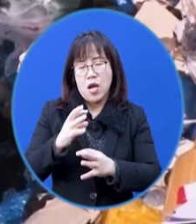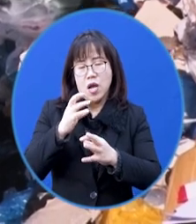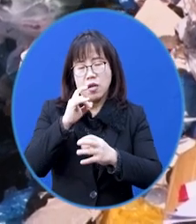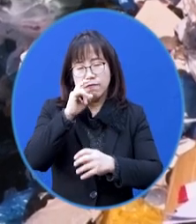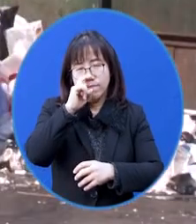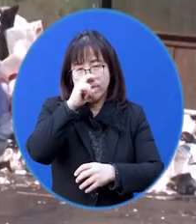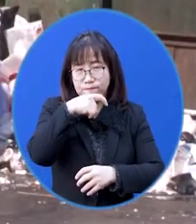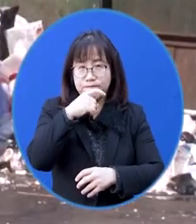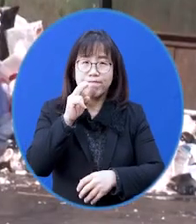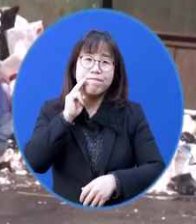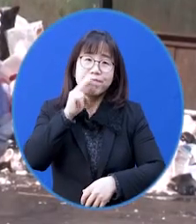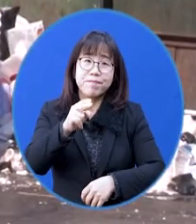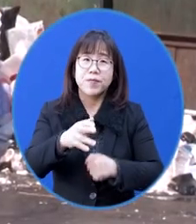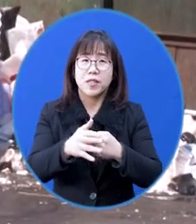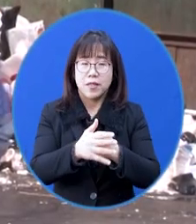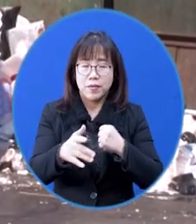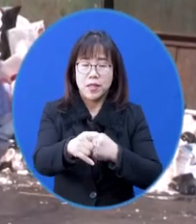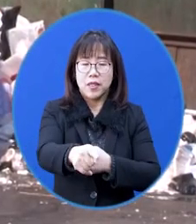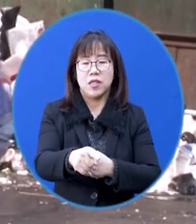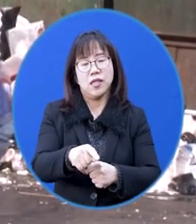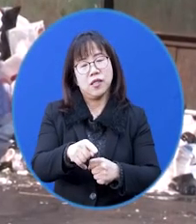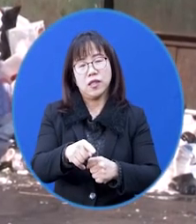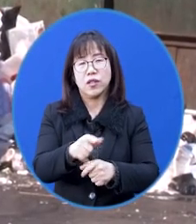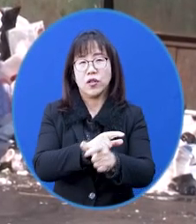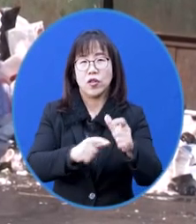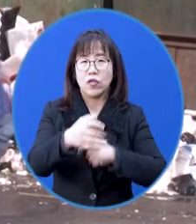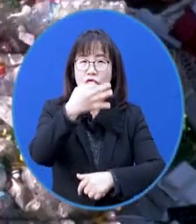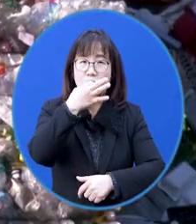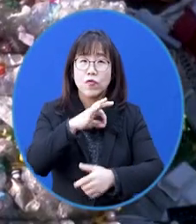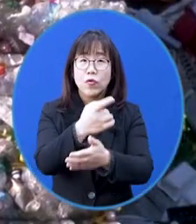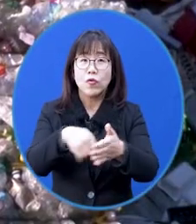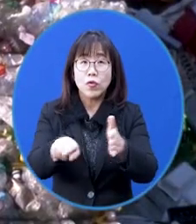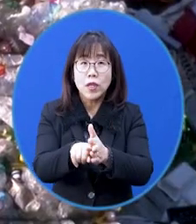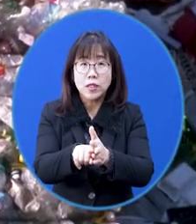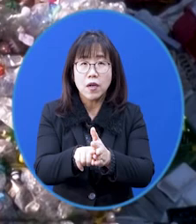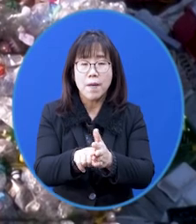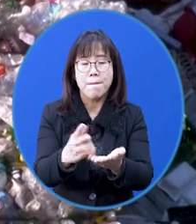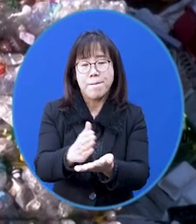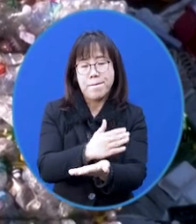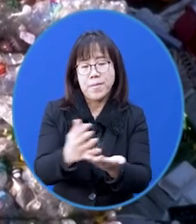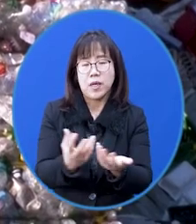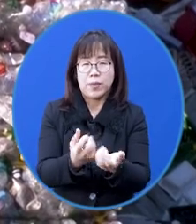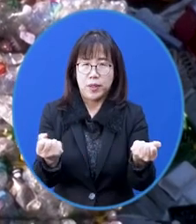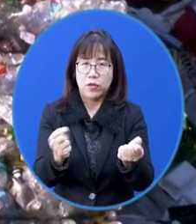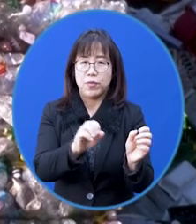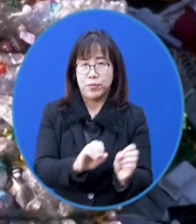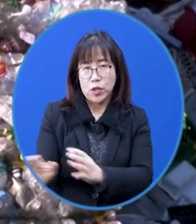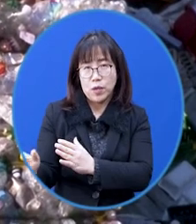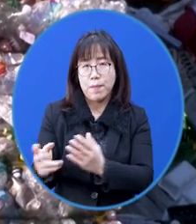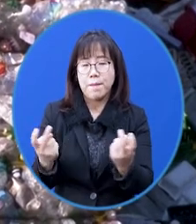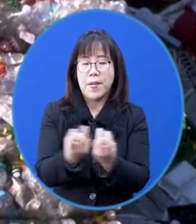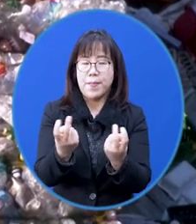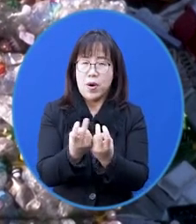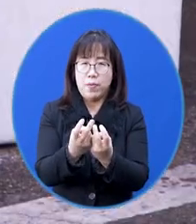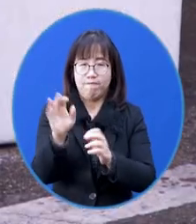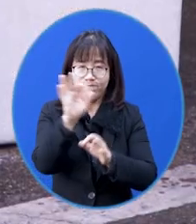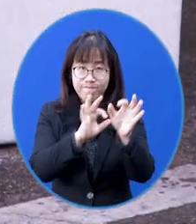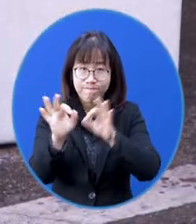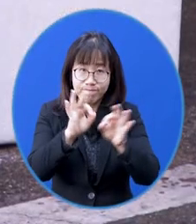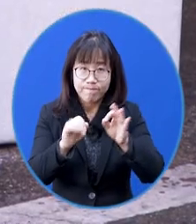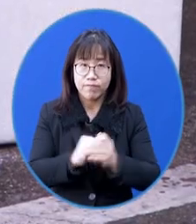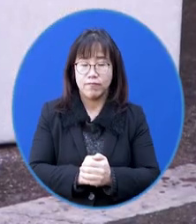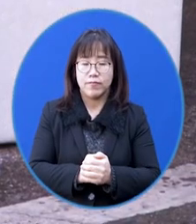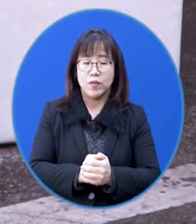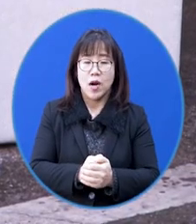상황에서 자원을 재활용하는 데 도움이 되기 위해 별도 배출 방법을 도입했습니다. 기존 혼합 배출